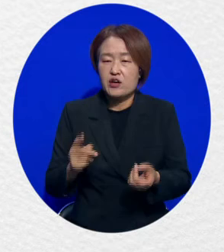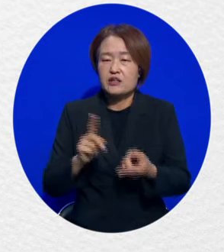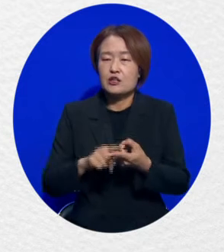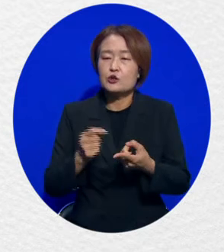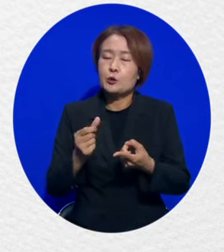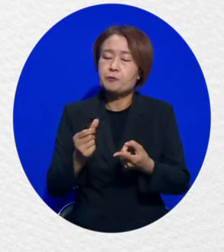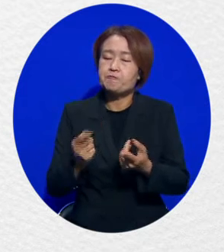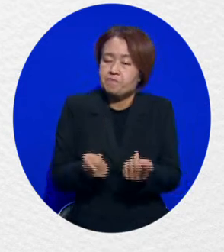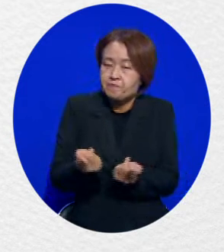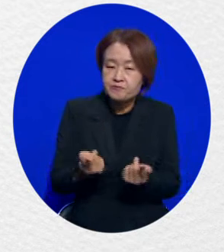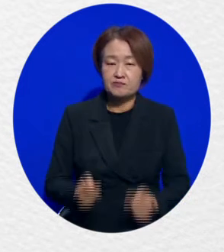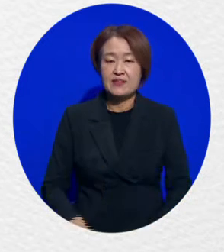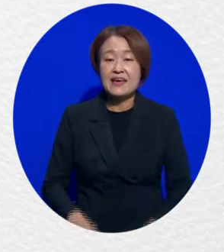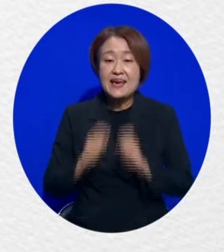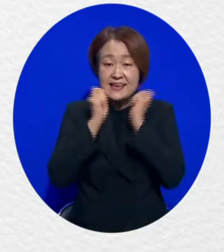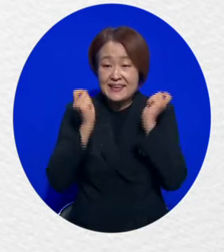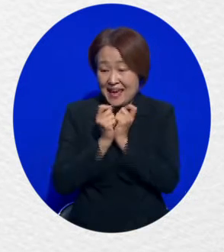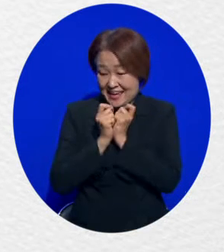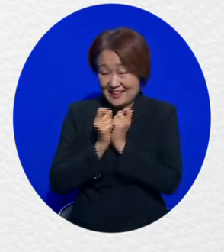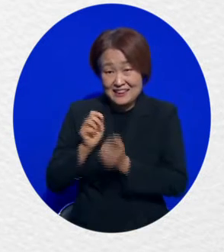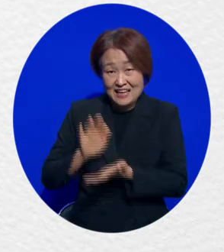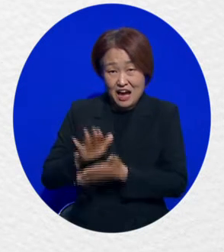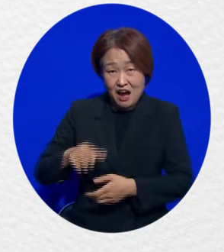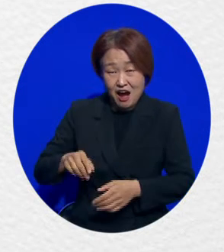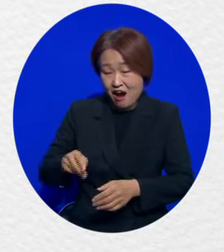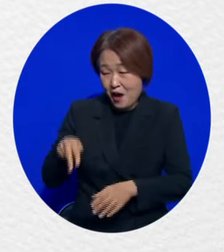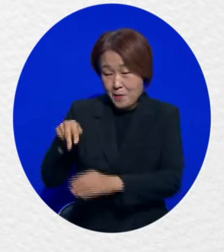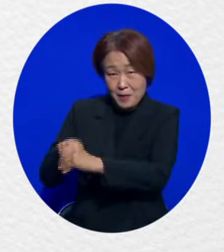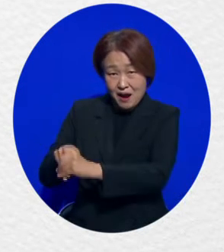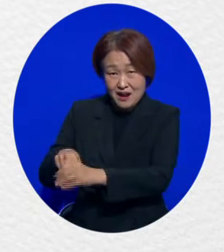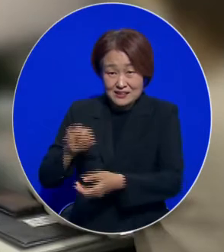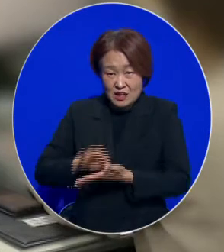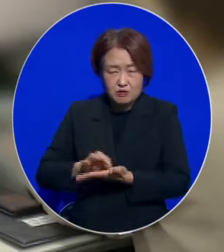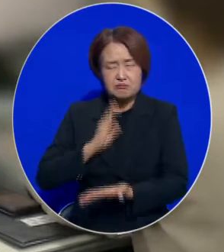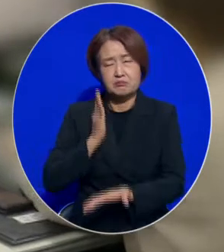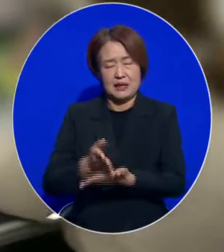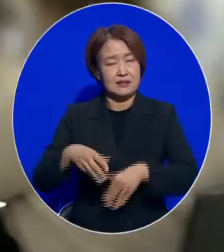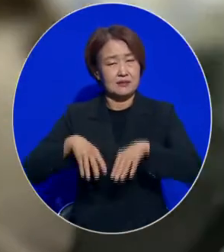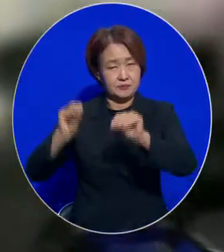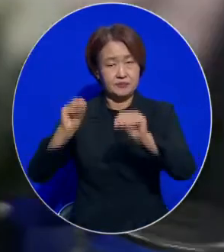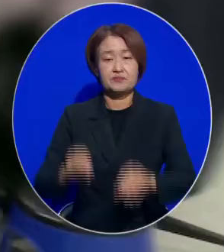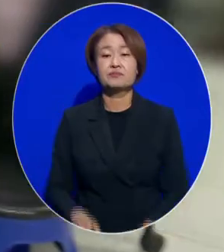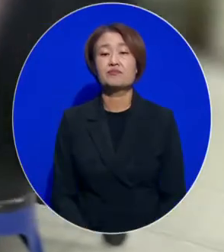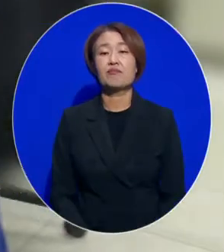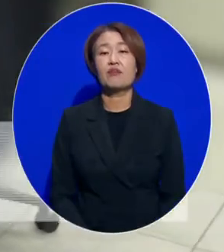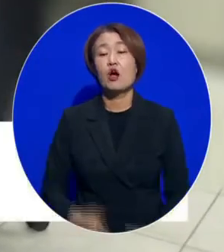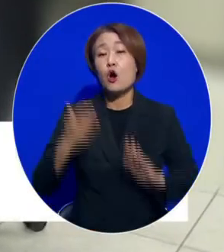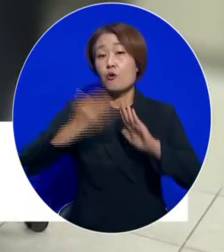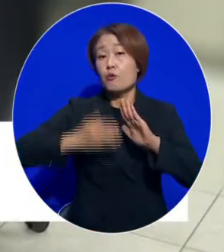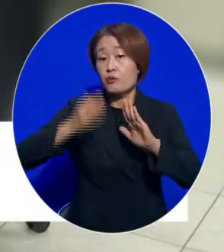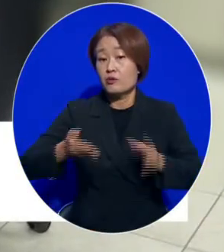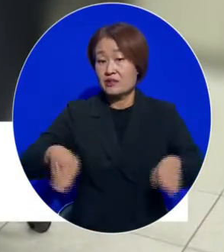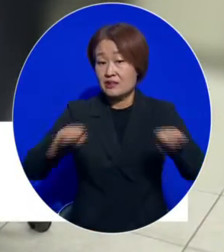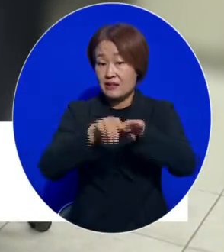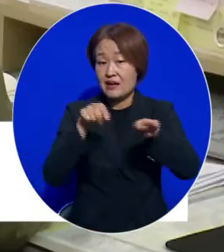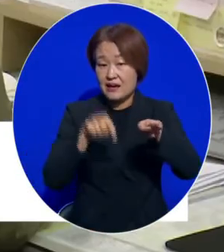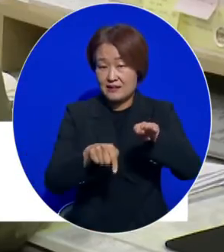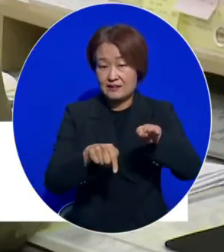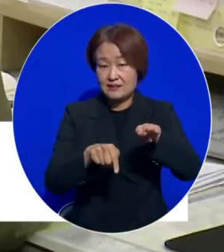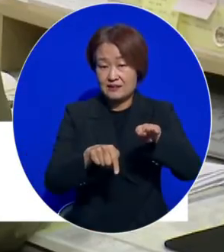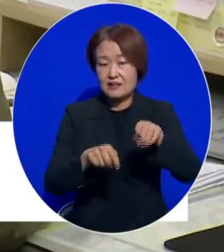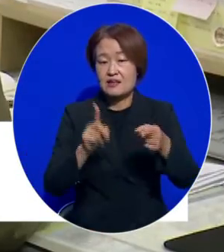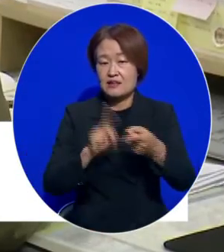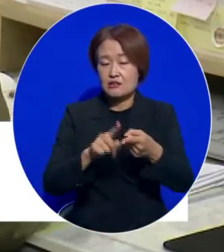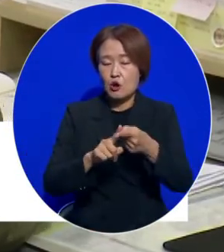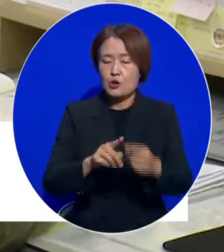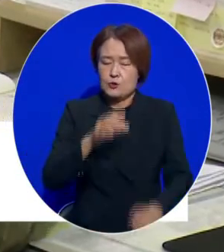금지하고 공공기관에 설치된 경관 조명을 끄도록 할 계획입니다. 공공기관 건축물 고효율 기기 교체 등